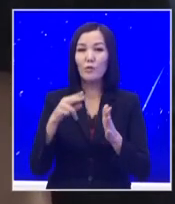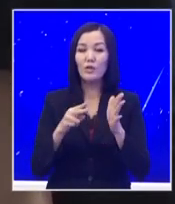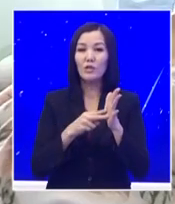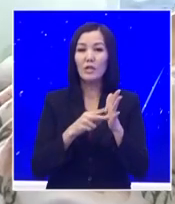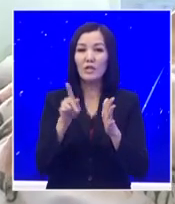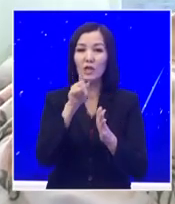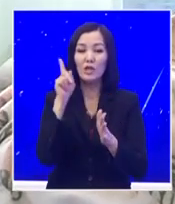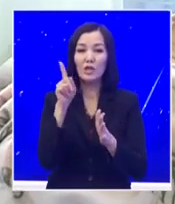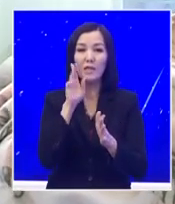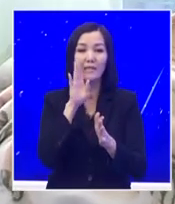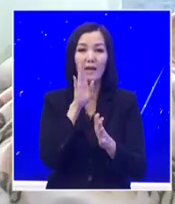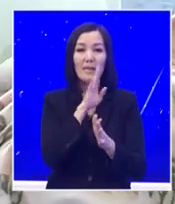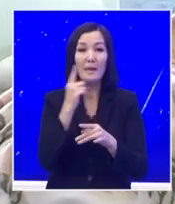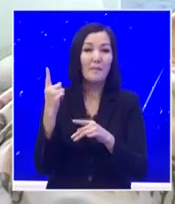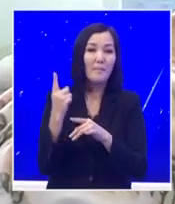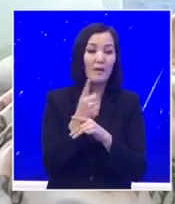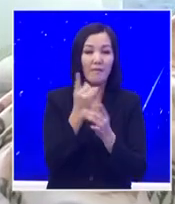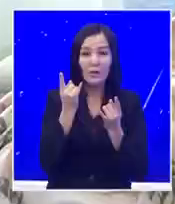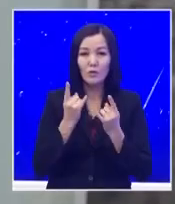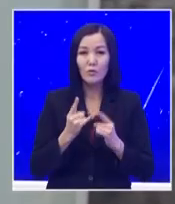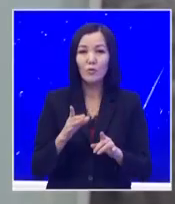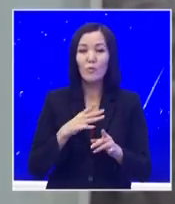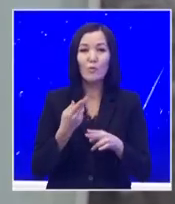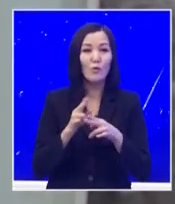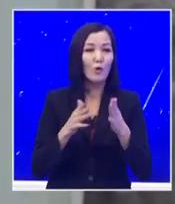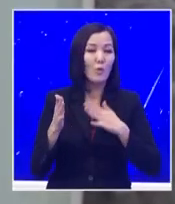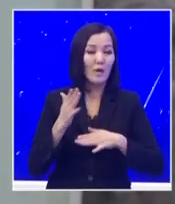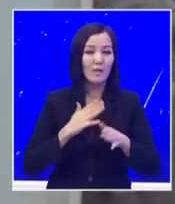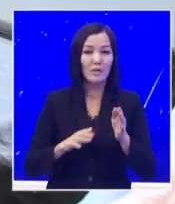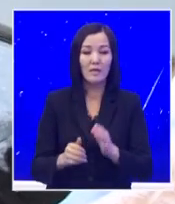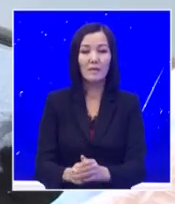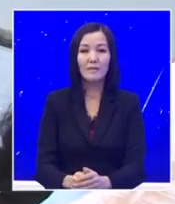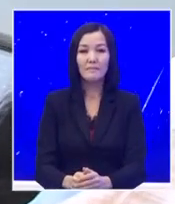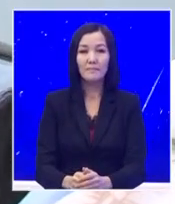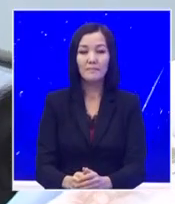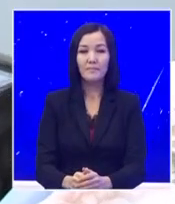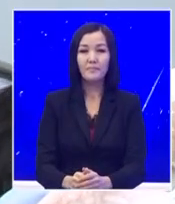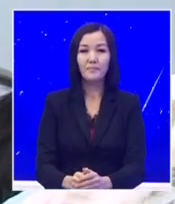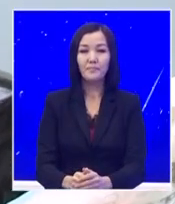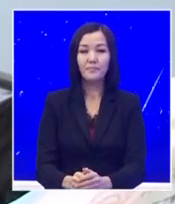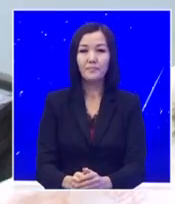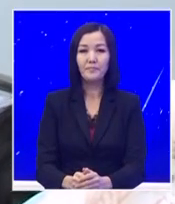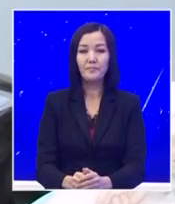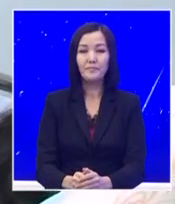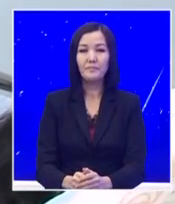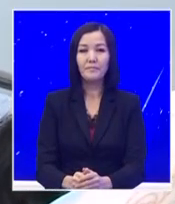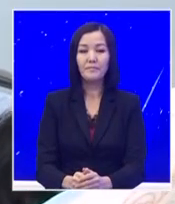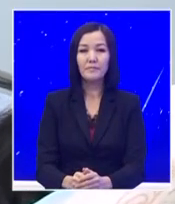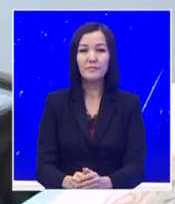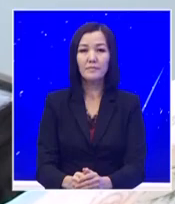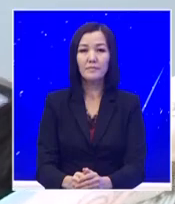жасана тұңғышын бауырына басып, өлшеусіз қуанышқа бөленді. Бірінші болады, оны емес, бірақ сіз бізді өте жақсы